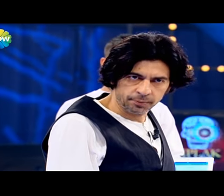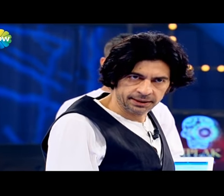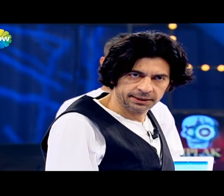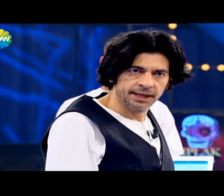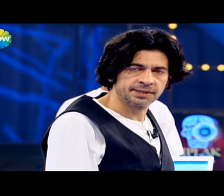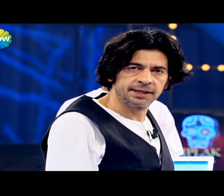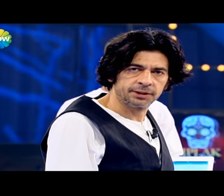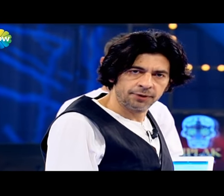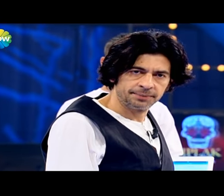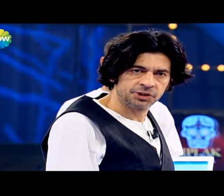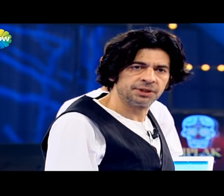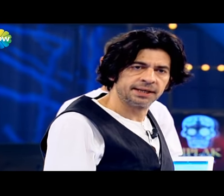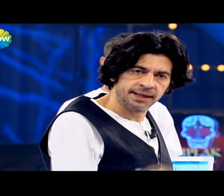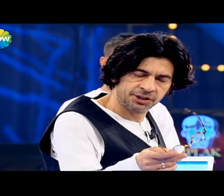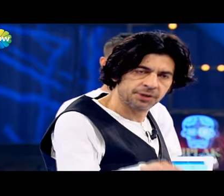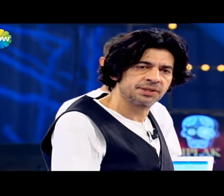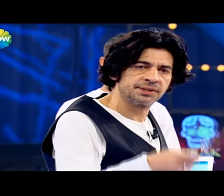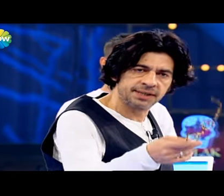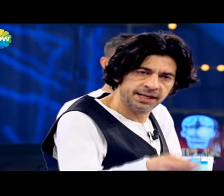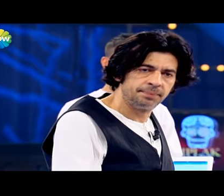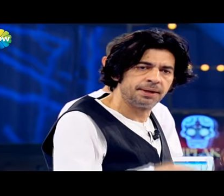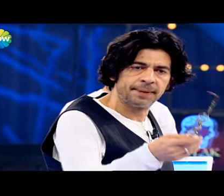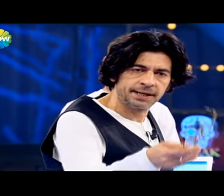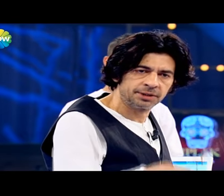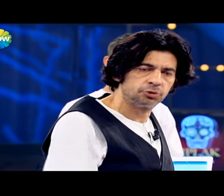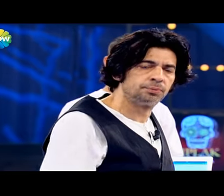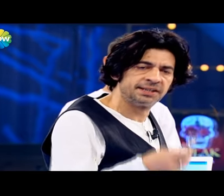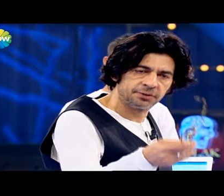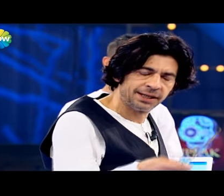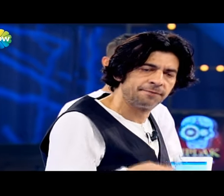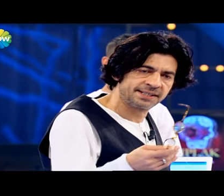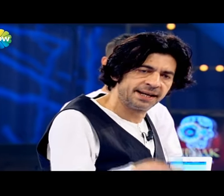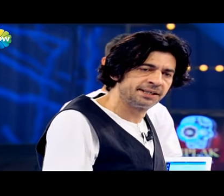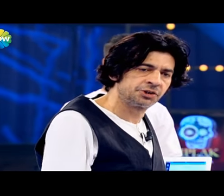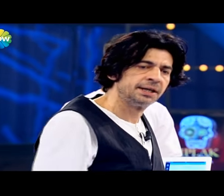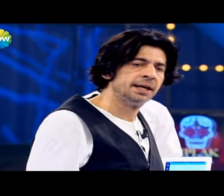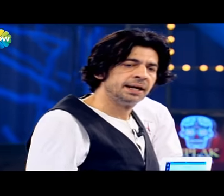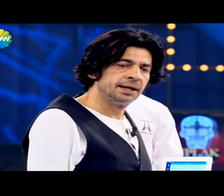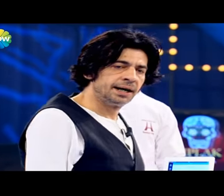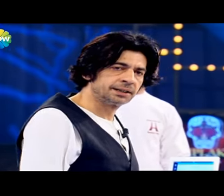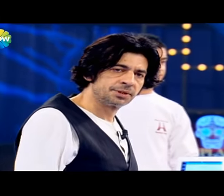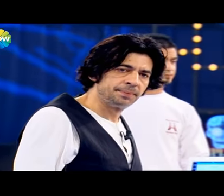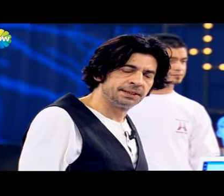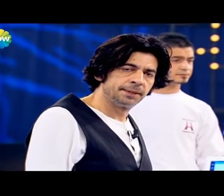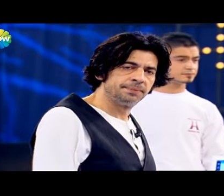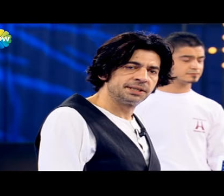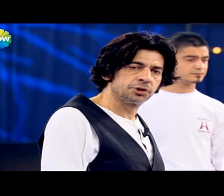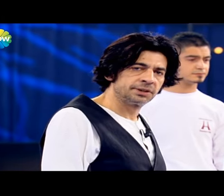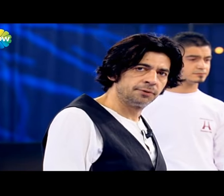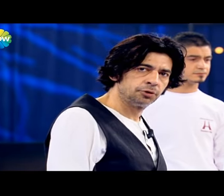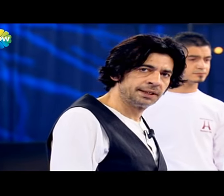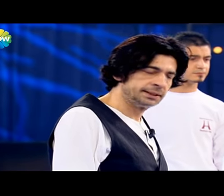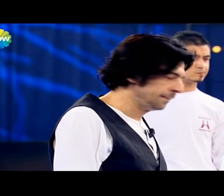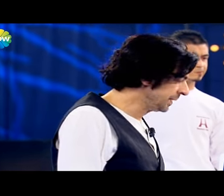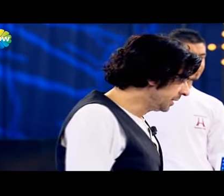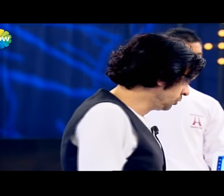telefon numaralarını en azından randevu almak için ya da açık mısınız, gelelim mi, bayramda durum nedir falan vesaire için halkımızın bilgilenebilmesi için o